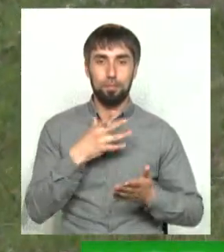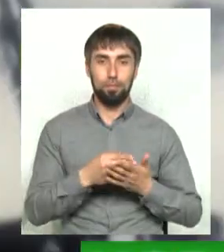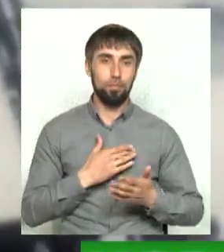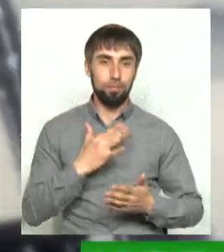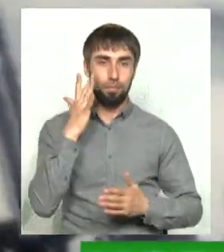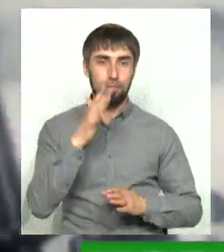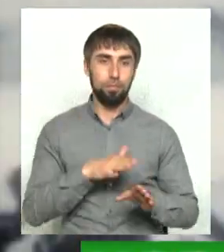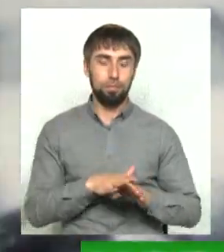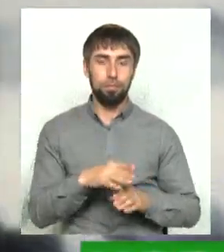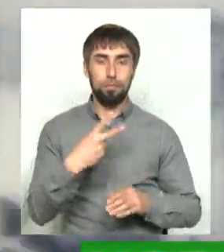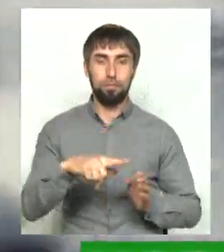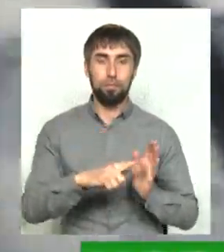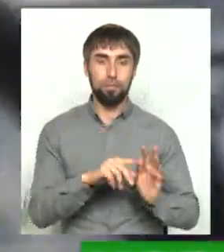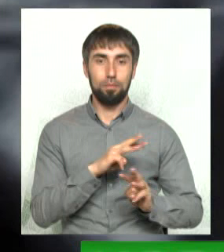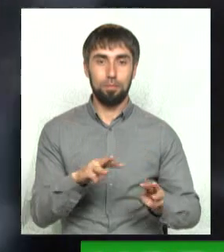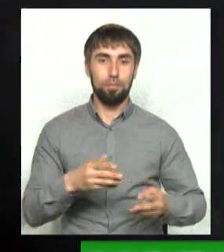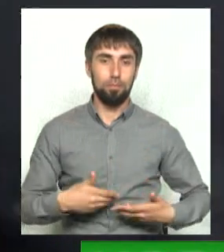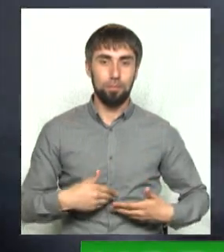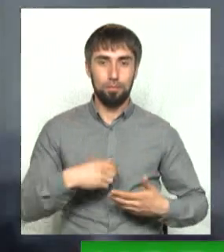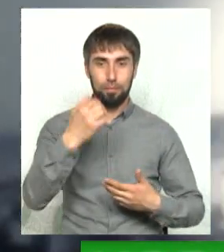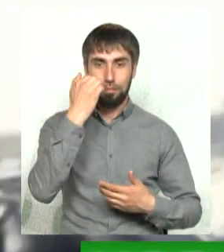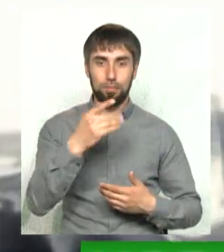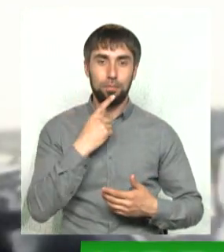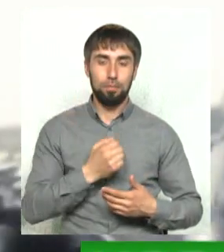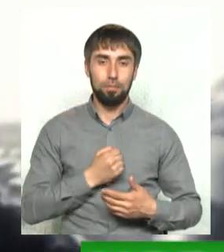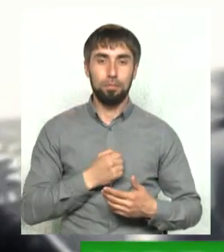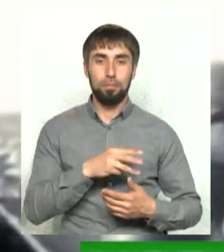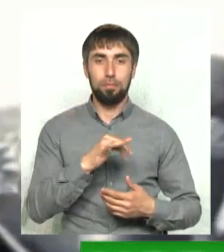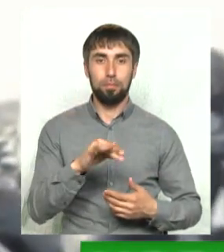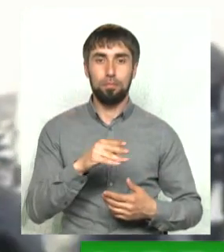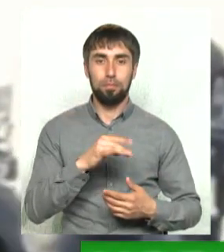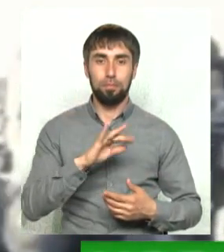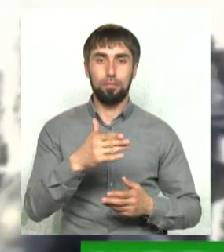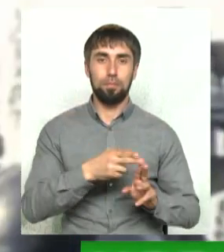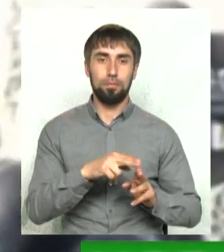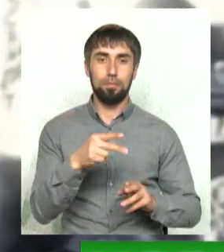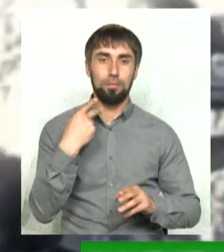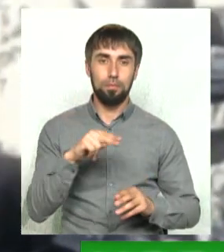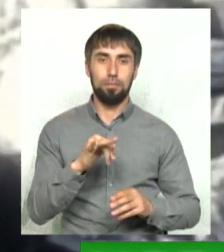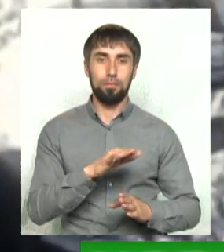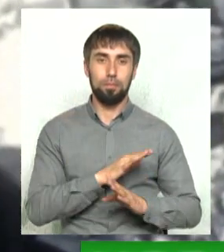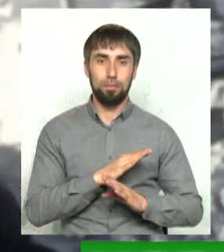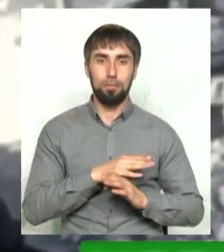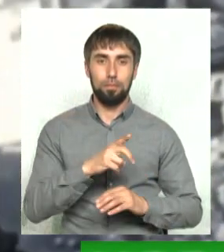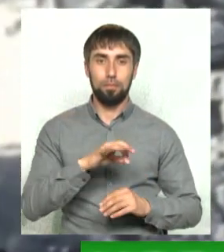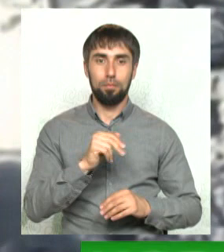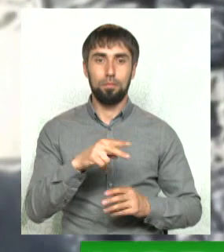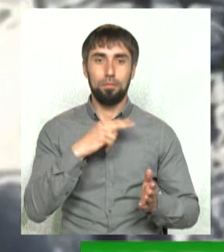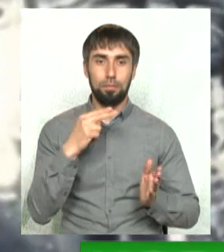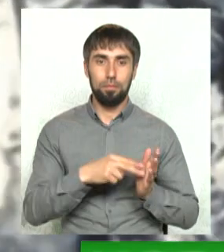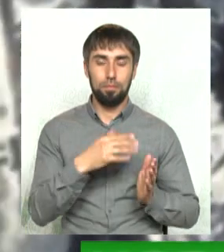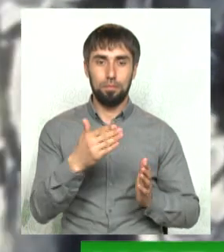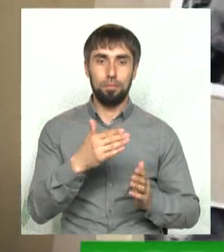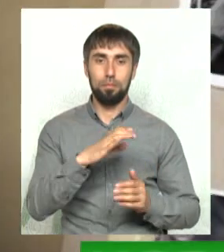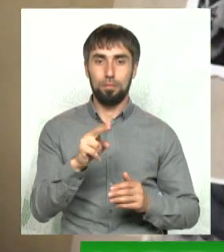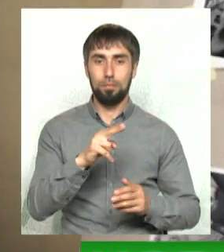мечту. 27 миллионов живых памятников, солдаты и мирные жители, узники концлагерей и жертвы блокады Ленинграда. Сад памяти про